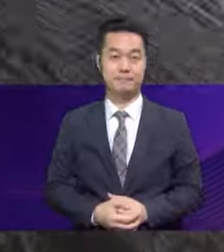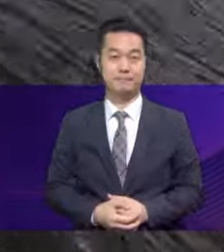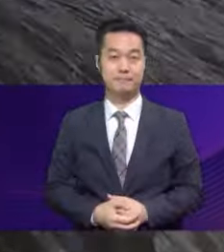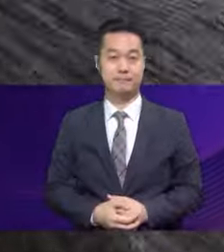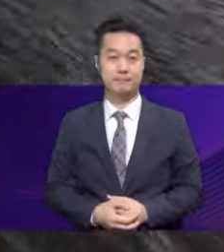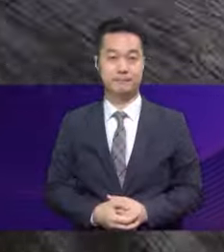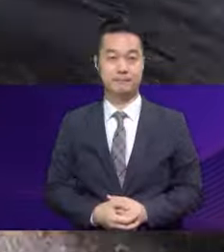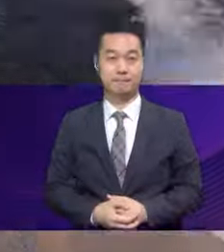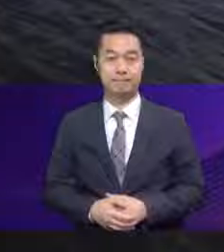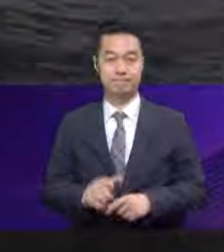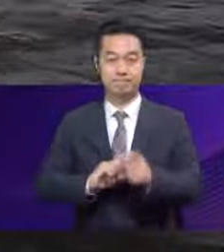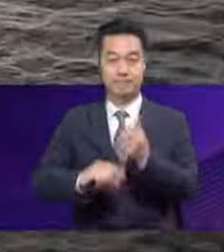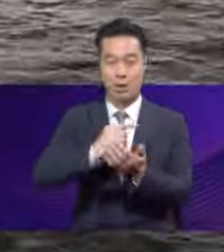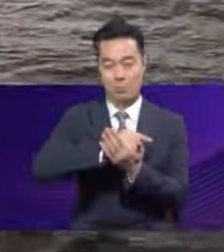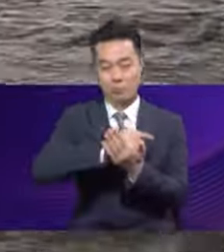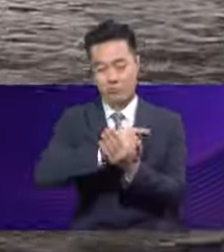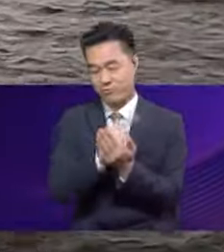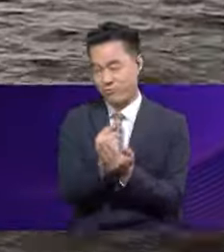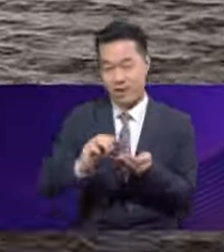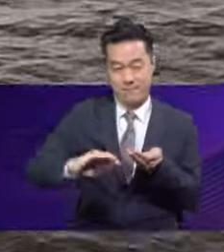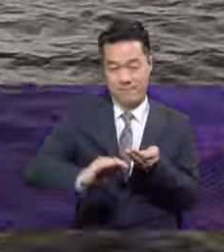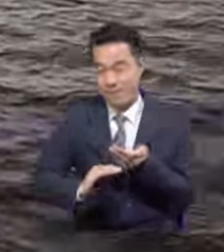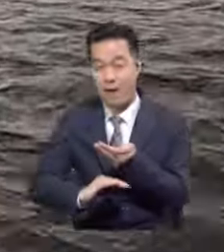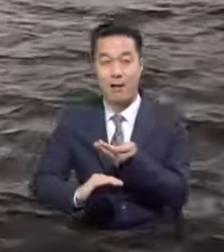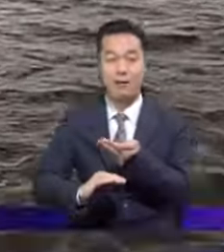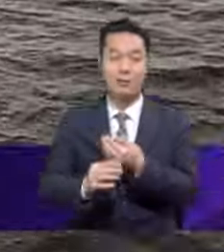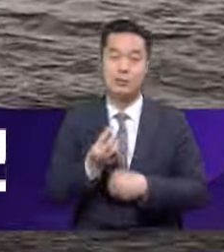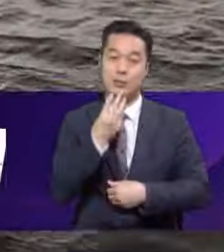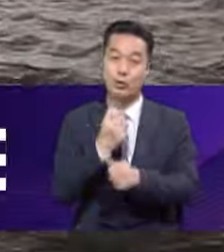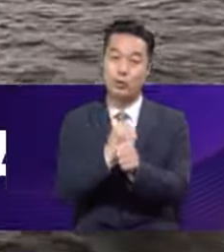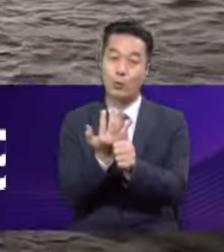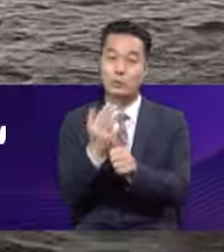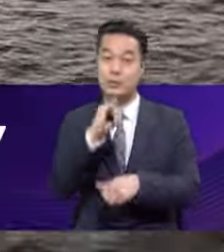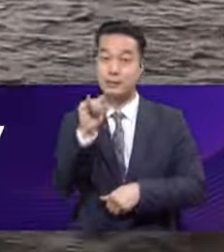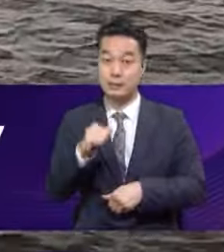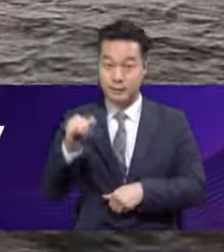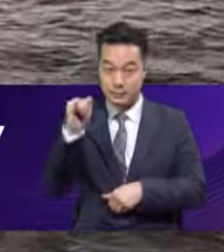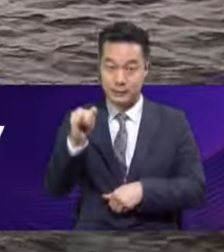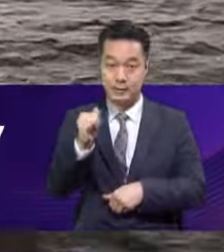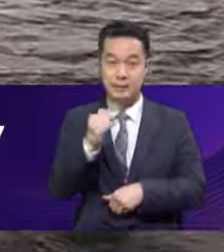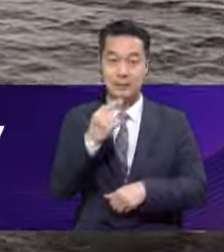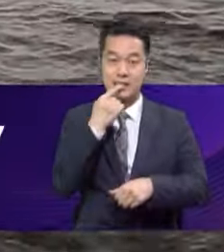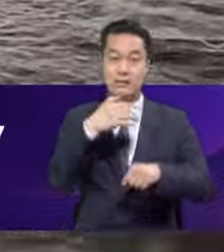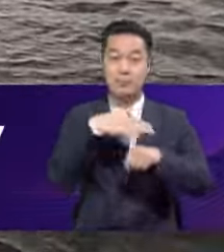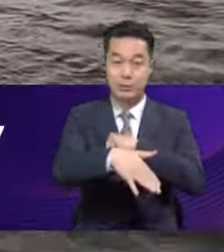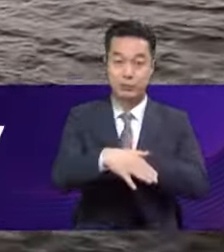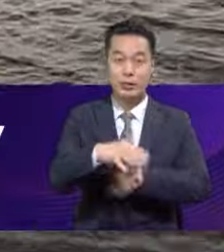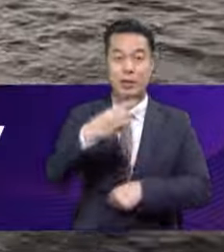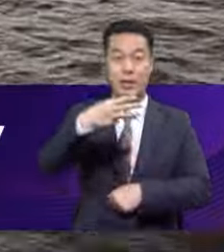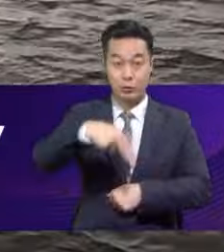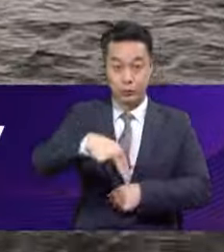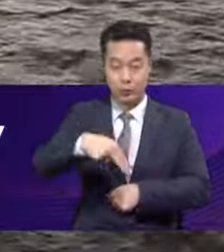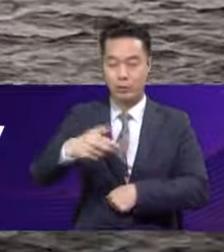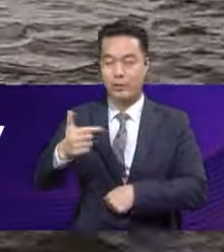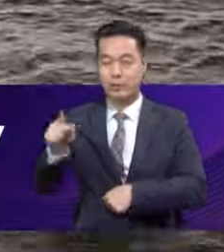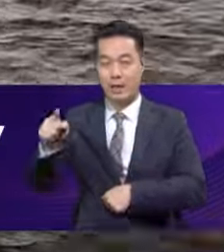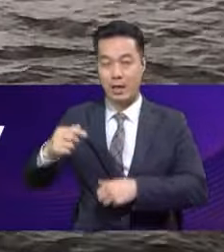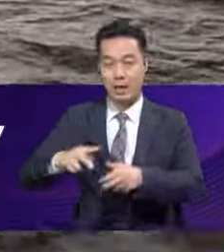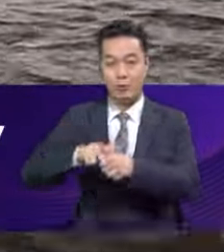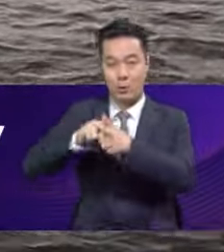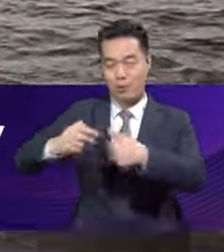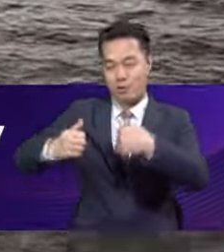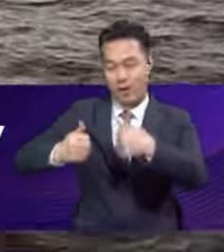자, 이제 속도를 더 높여서 부지런히 달려가 볼까요? 서울 동작 을입니다. 더불어민주당 류상영, 국민의힘 나경원 후보 경합.